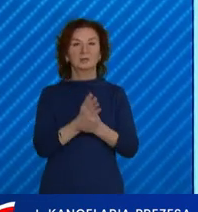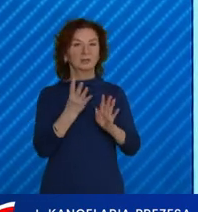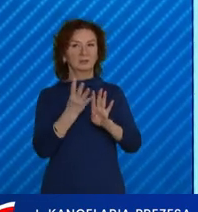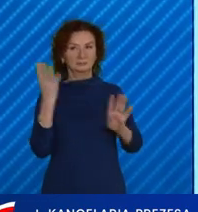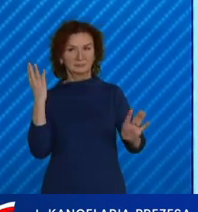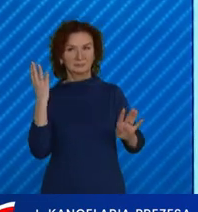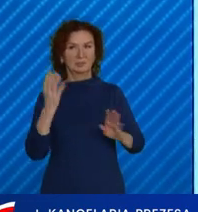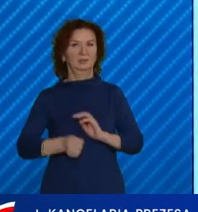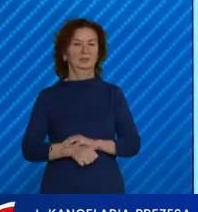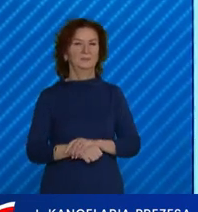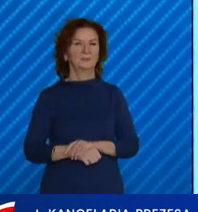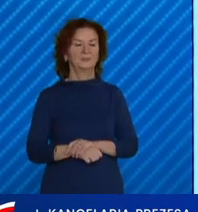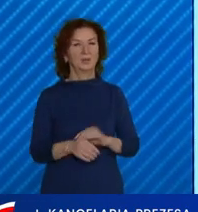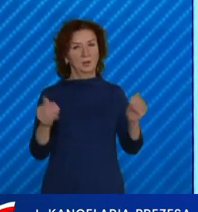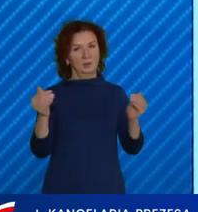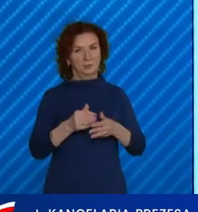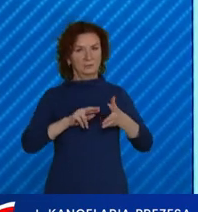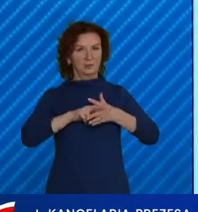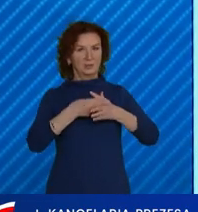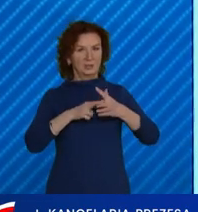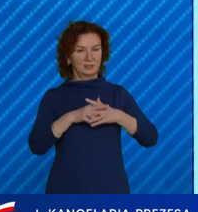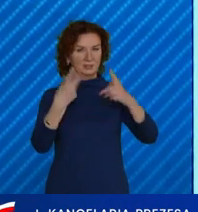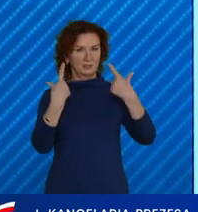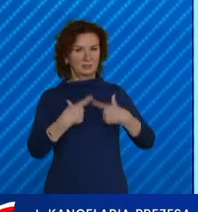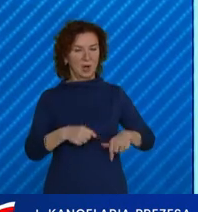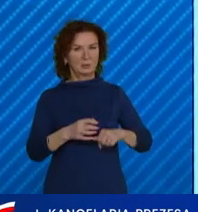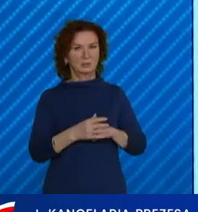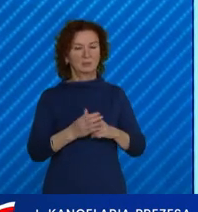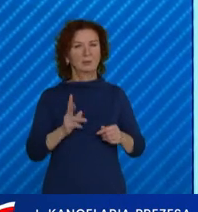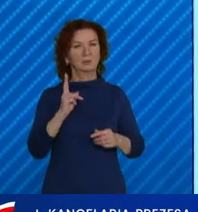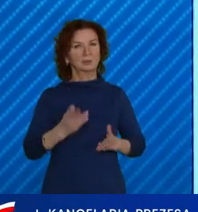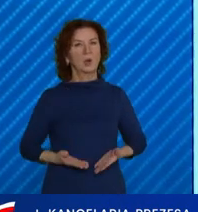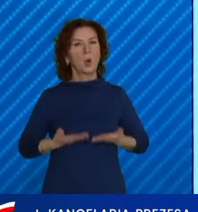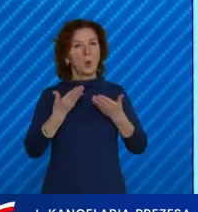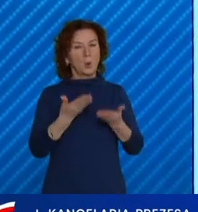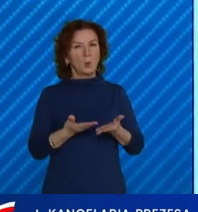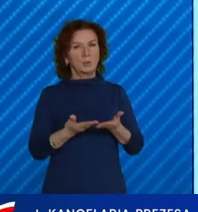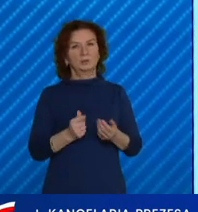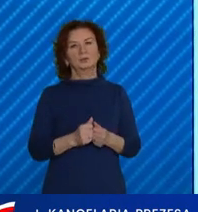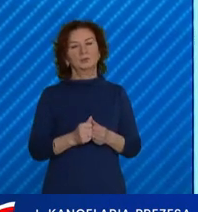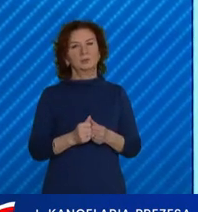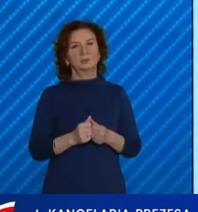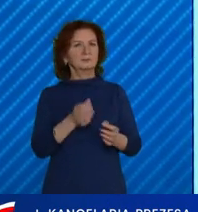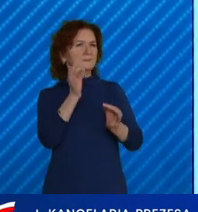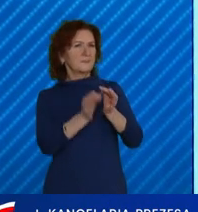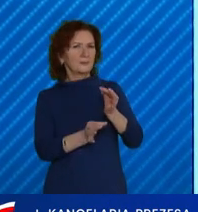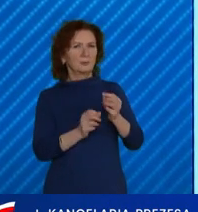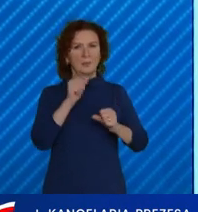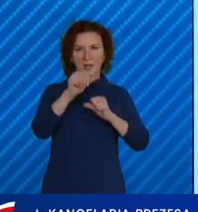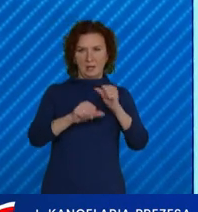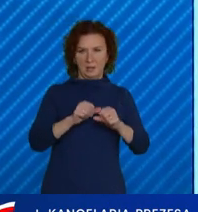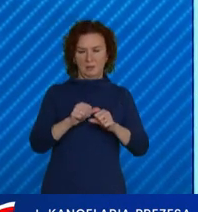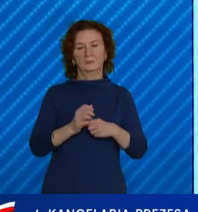przypadku, umożliwienie rejestracji osobom urodzonym w konkretnym roku bądź w